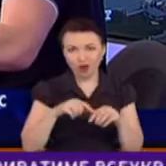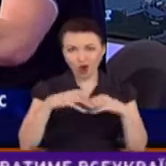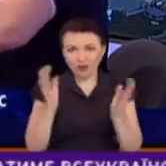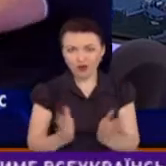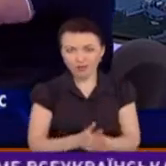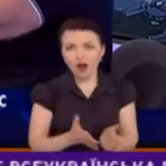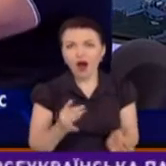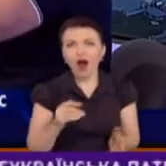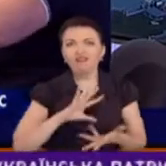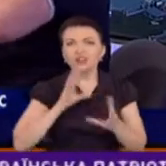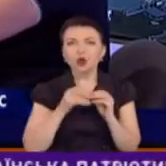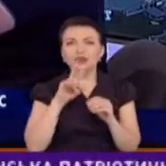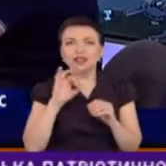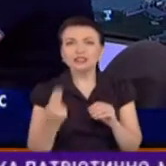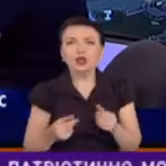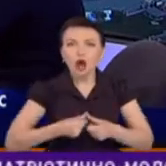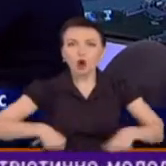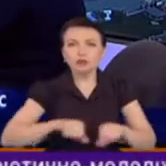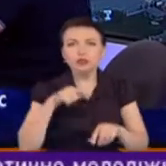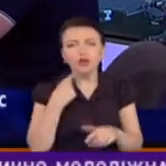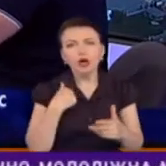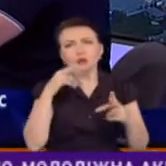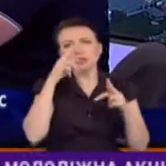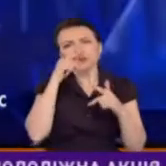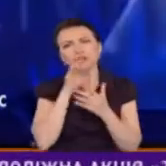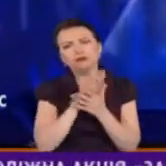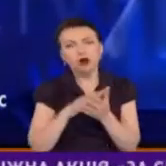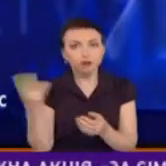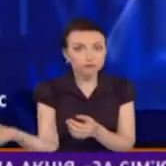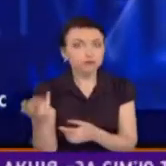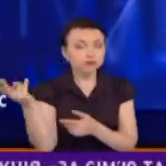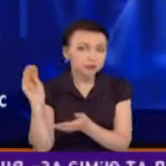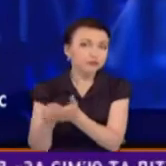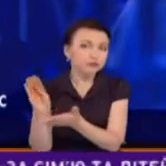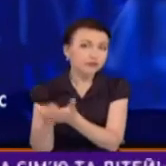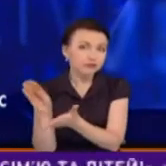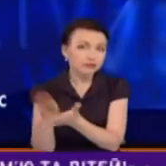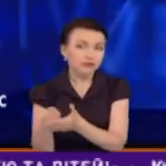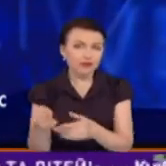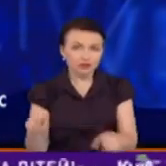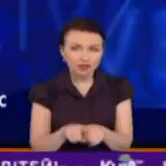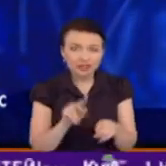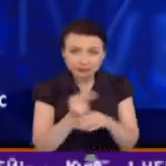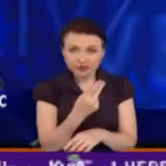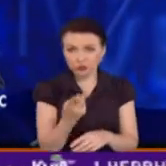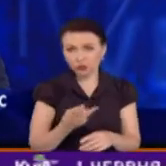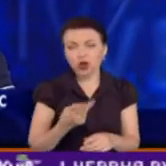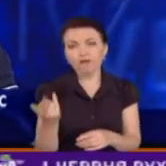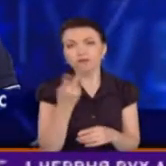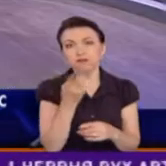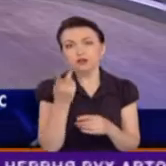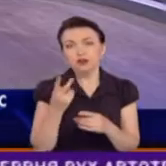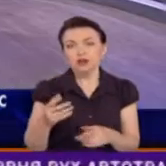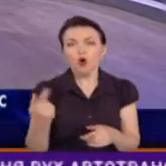результаті національна комісія каже, що вони не праві, а вони виставляють. І всі нормально, не мов би, так пані працюють. Марія. Ви хотіли да,